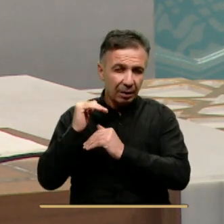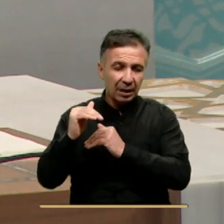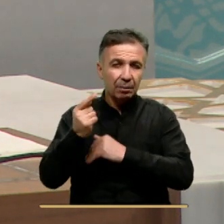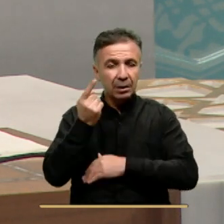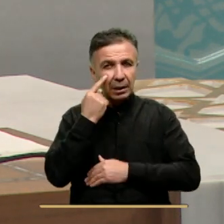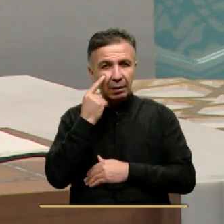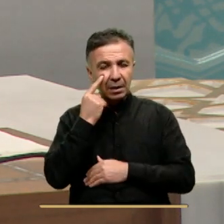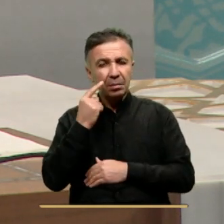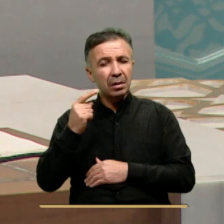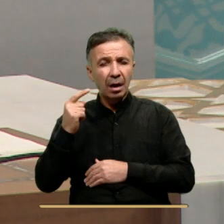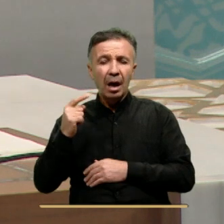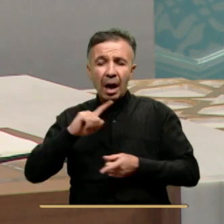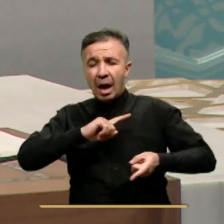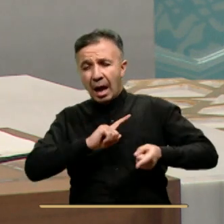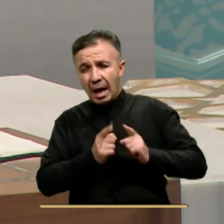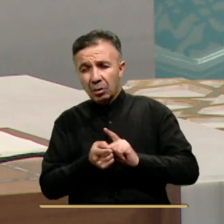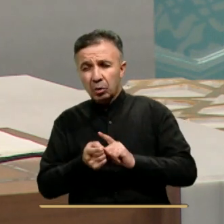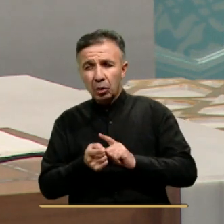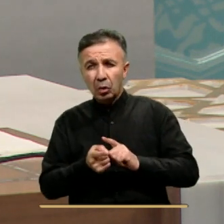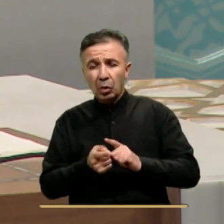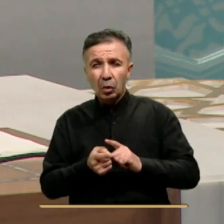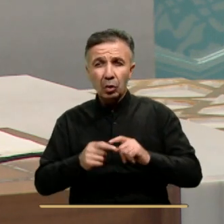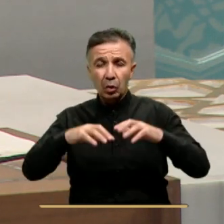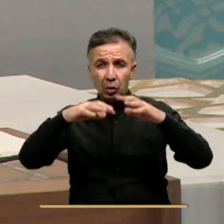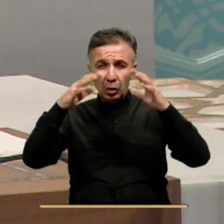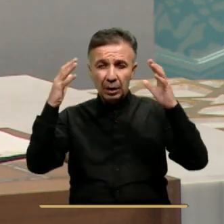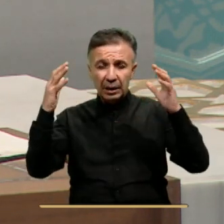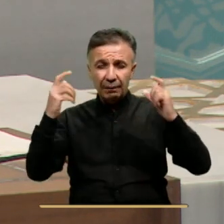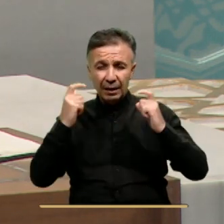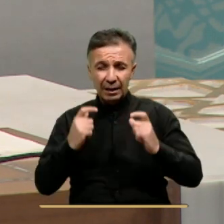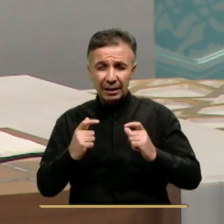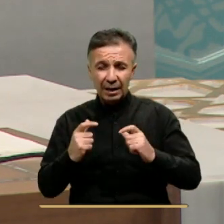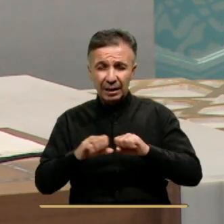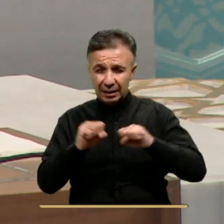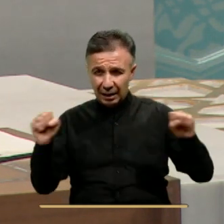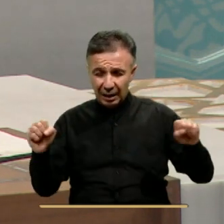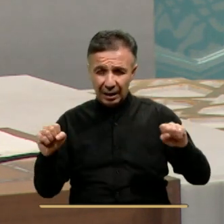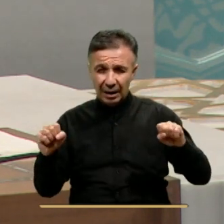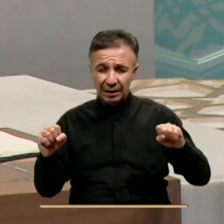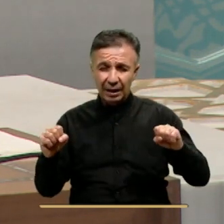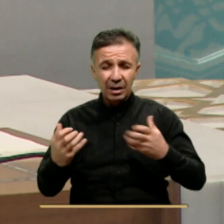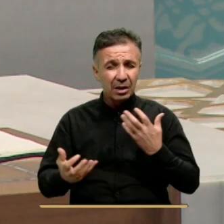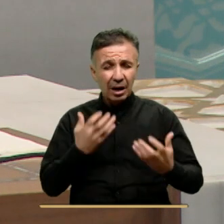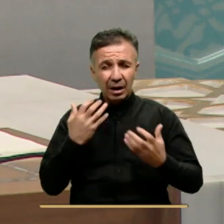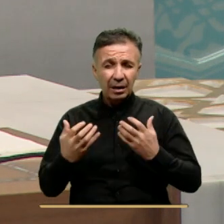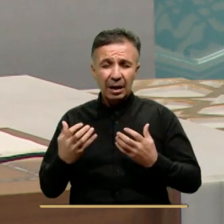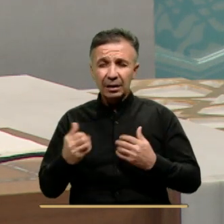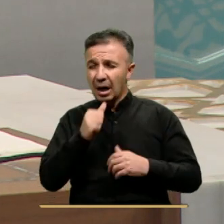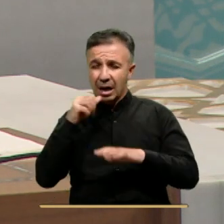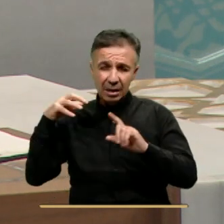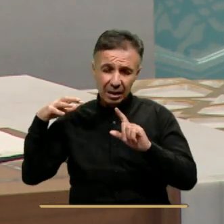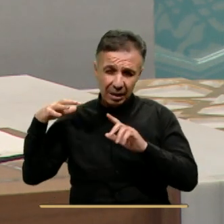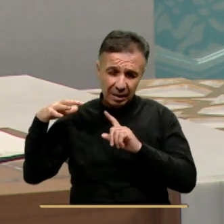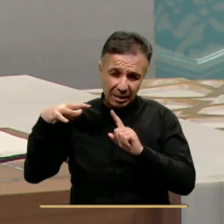devletimizi her türlü semavi ve arizi musibet ve felaketlerden yangınlardan sellerden